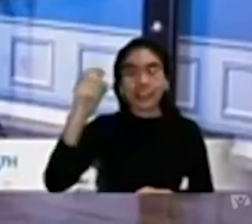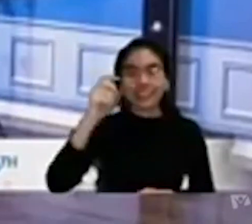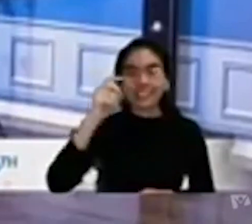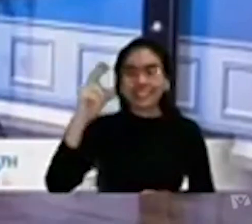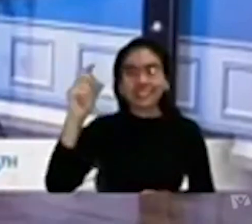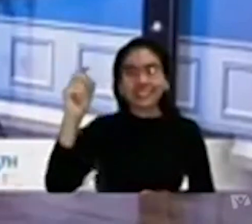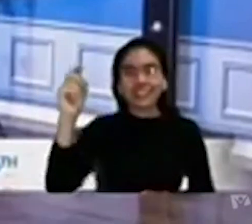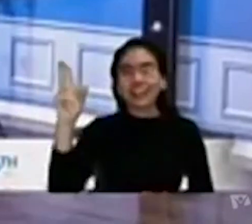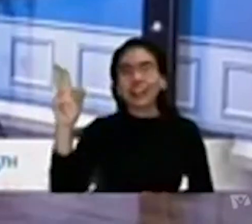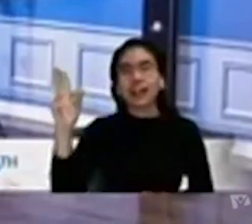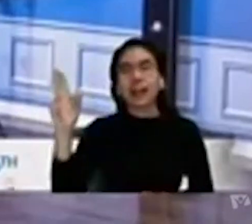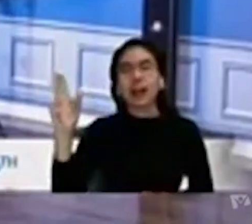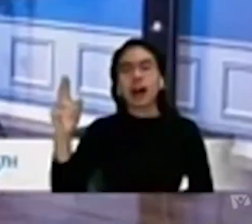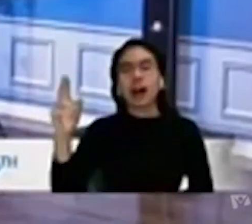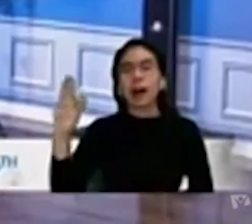setiap hari,